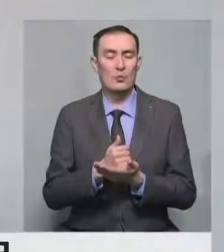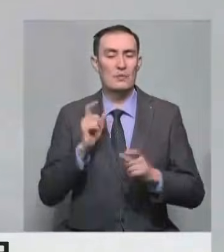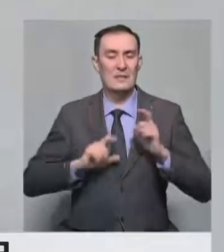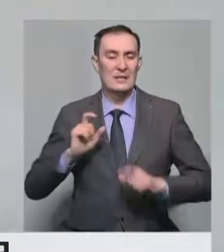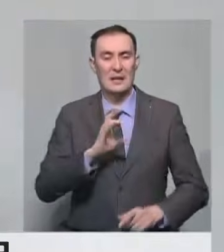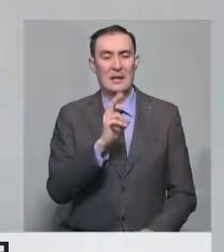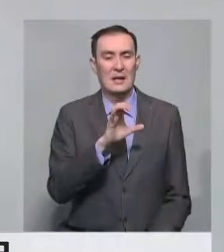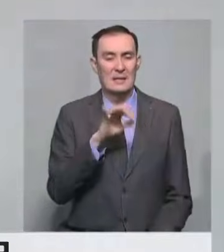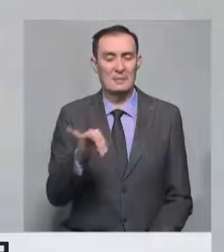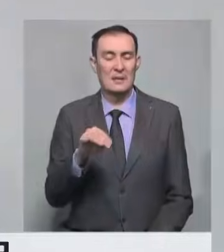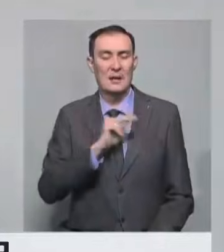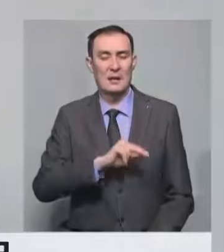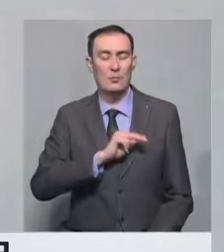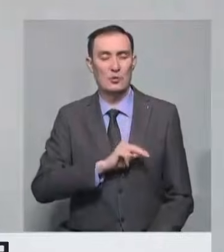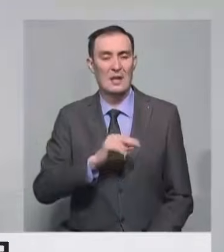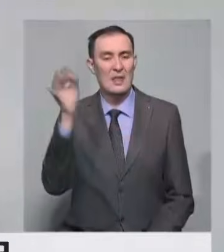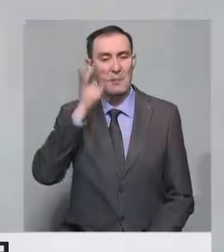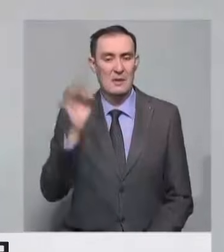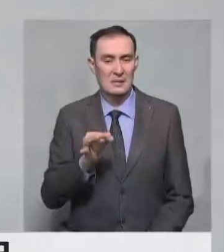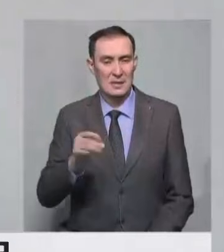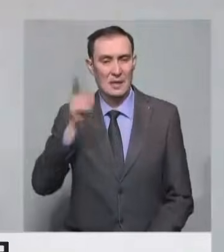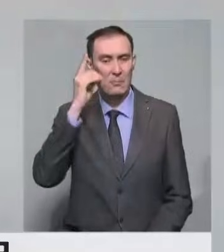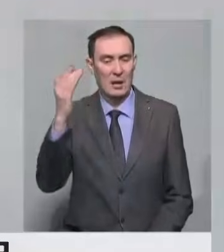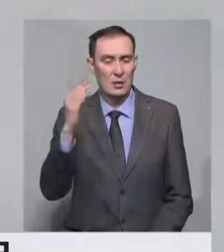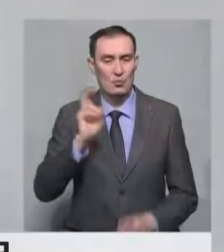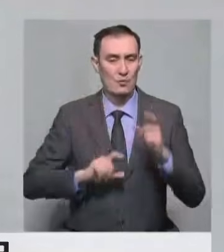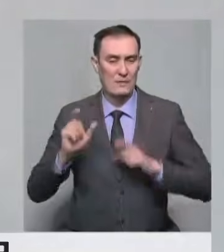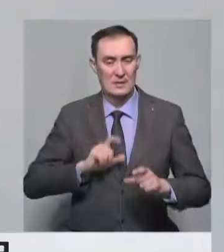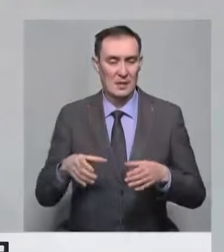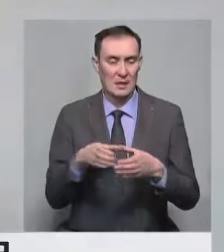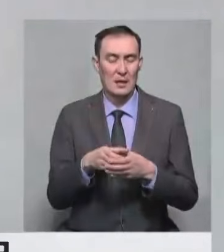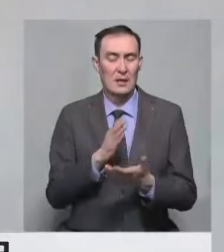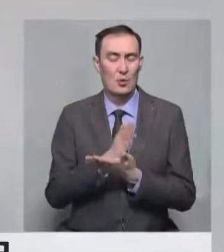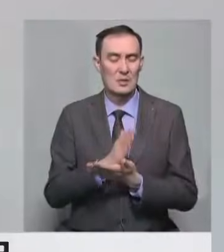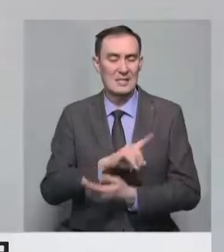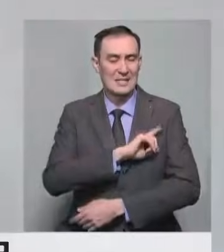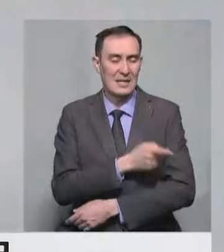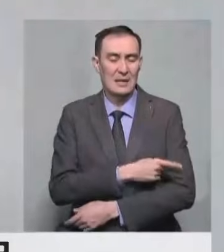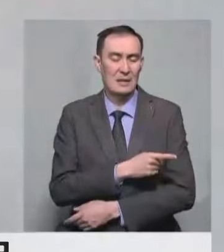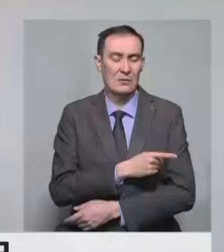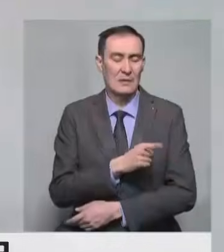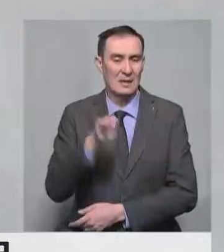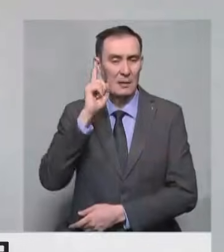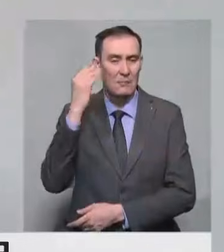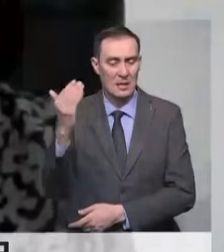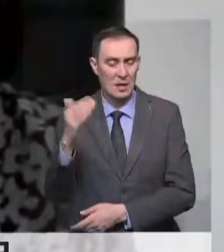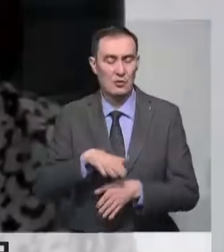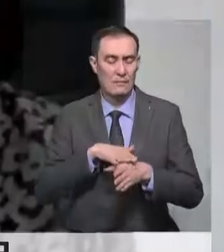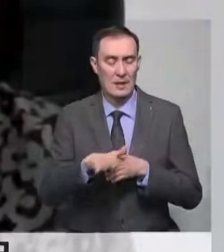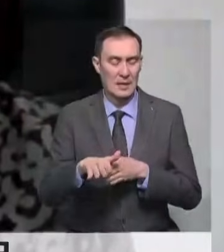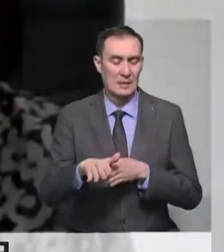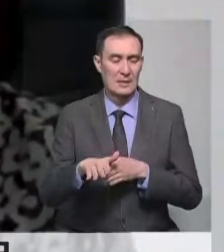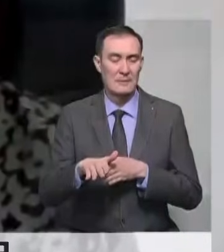нас работает немецкий консорциум, где сосредоточены сильнейшие вузы Германии и осуществляет